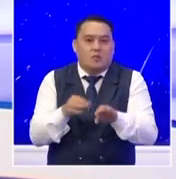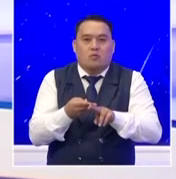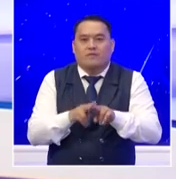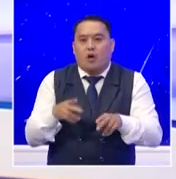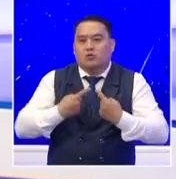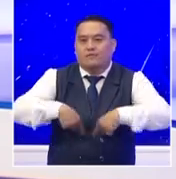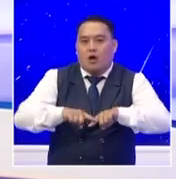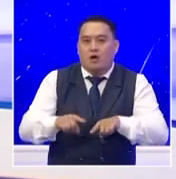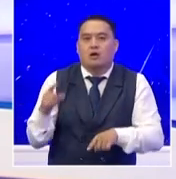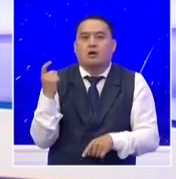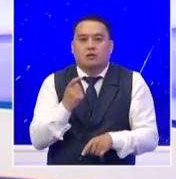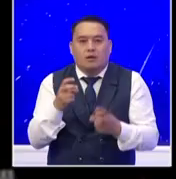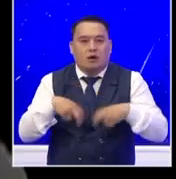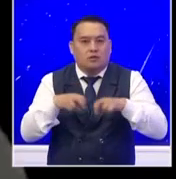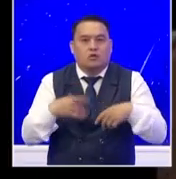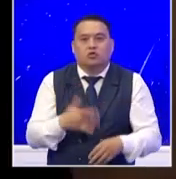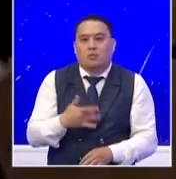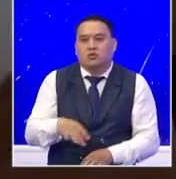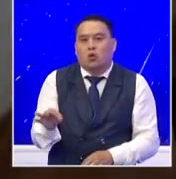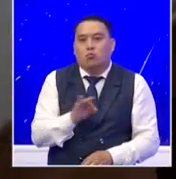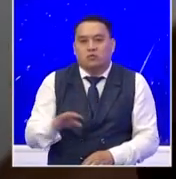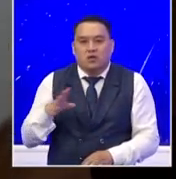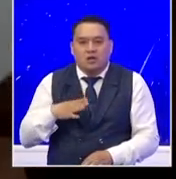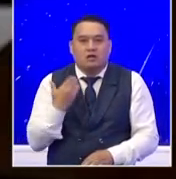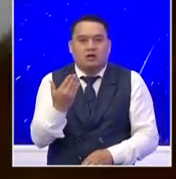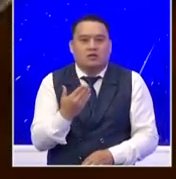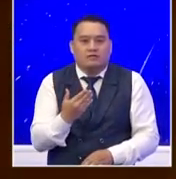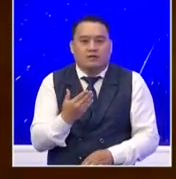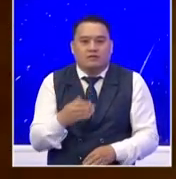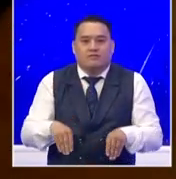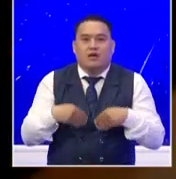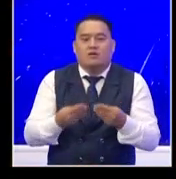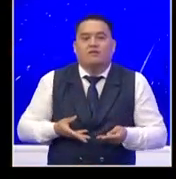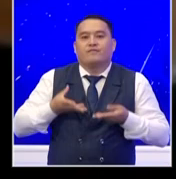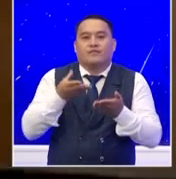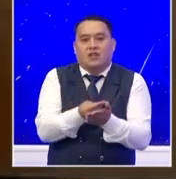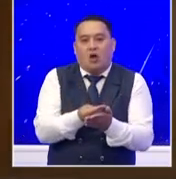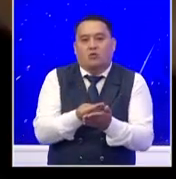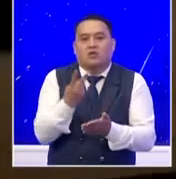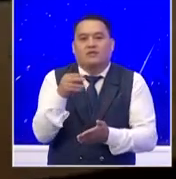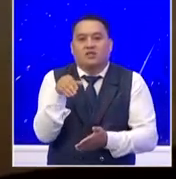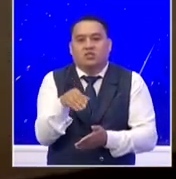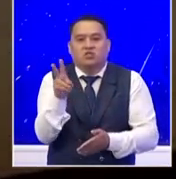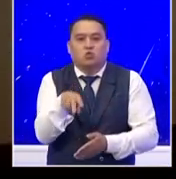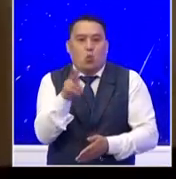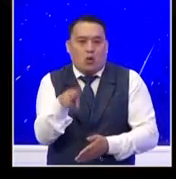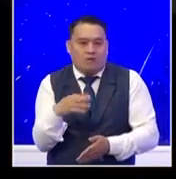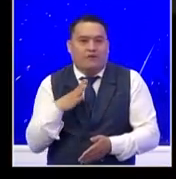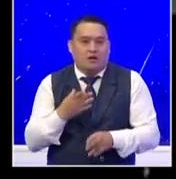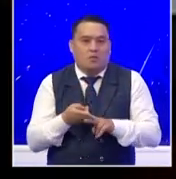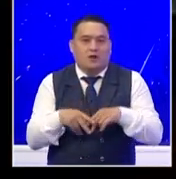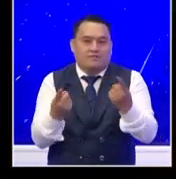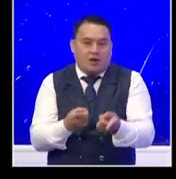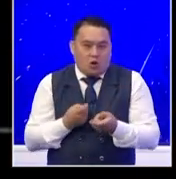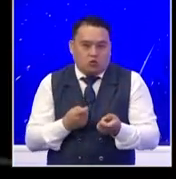Департамента экономических расследований Жамбылской области, они принуждали граждан вкладывать в финансовую пирамиду $2000. При этом